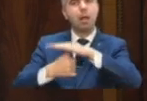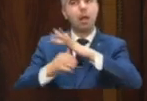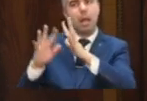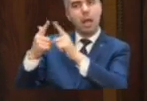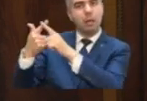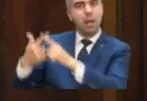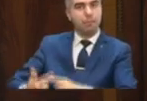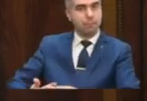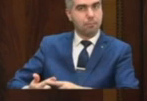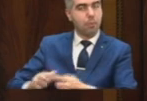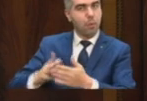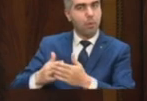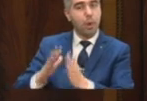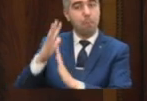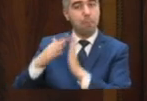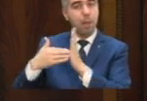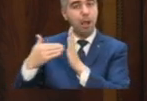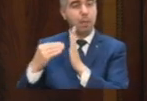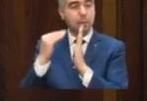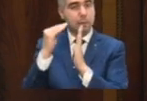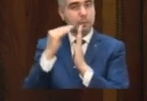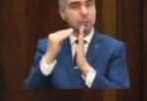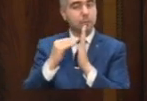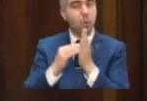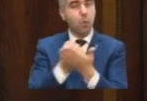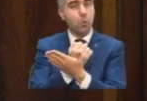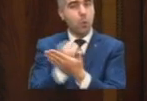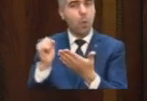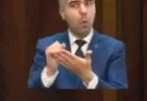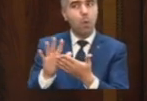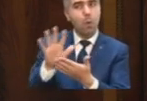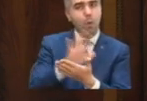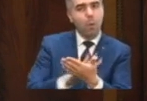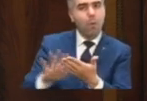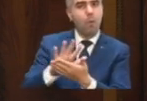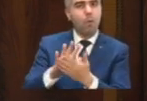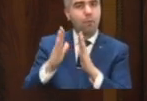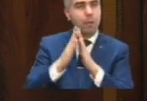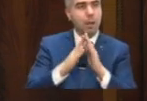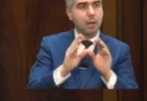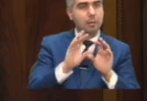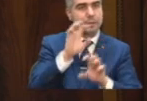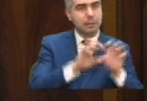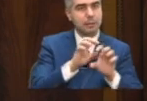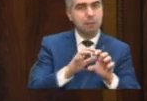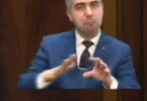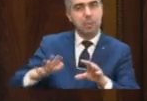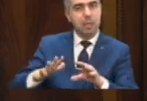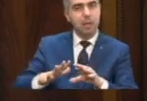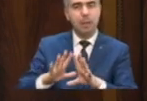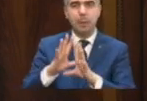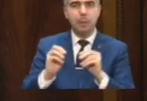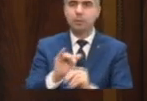هذا البرنامج لم يحقق غايته الأساسية في القضاء على أحياء الصفيح بعدد من المدن، وهذا